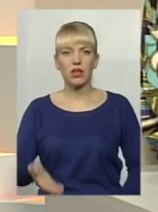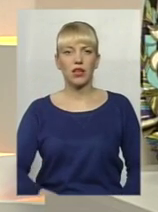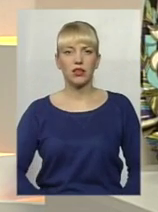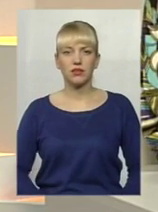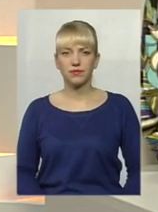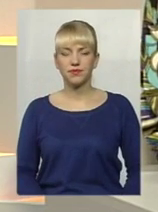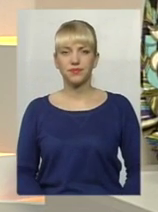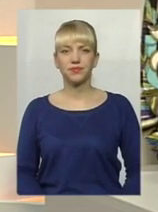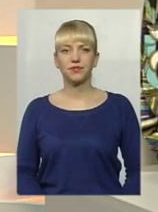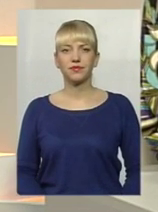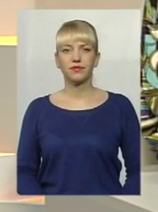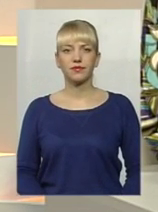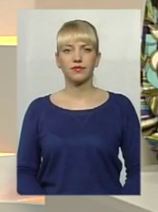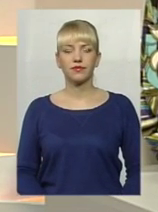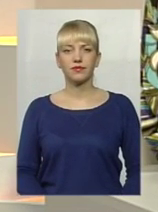Прошу, будь ласка, режисера